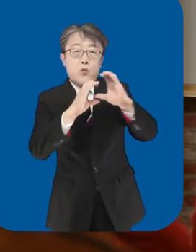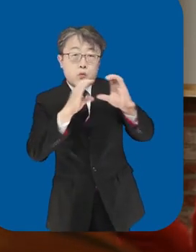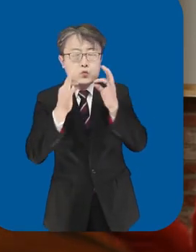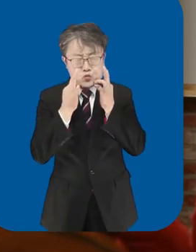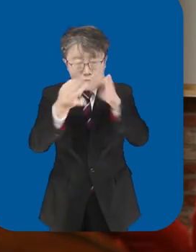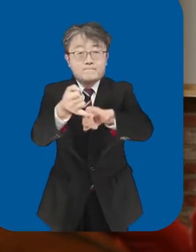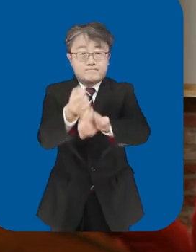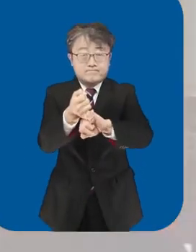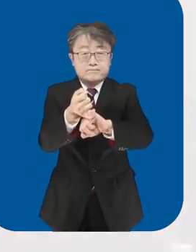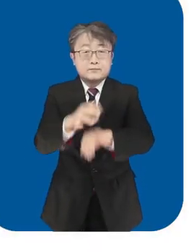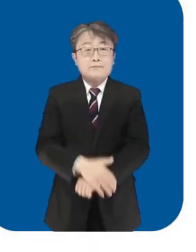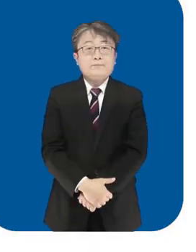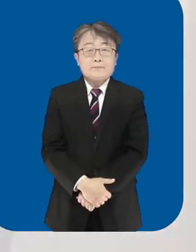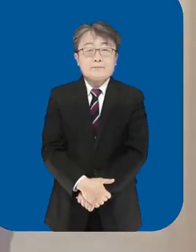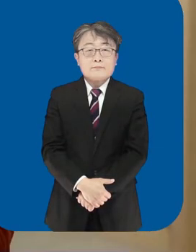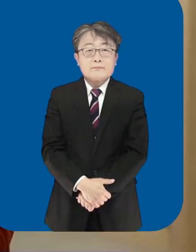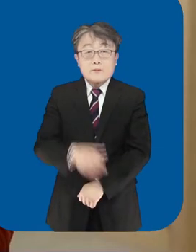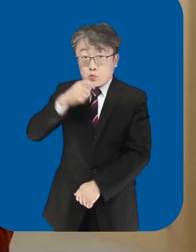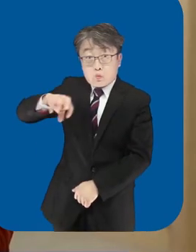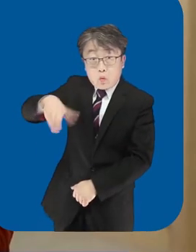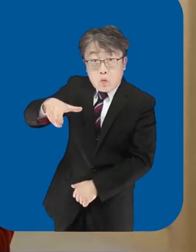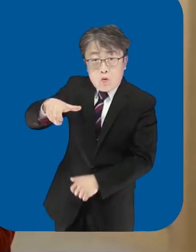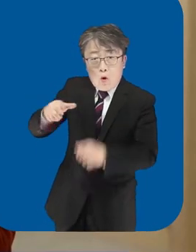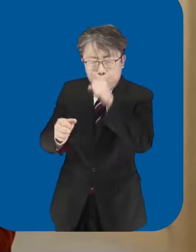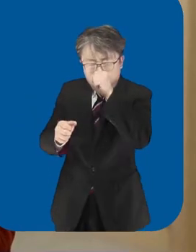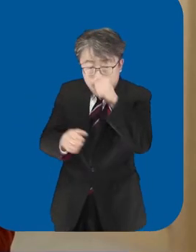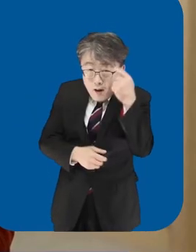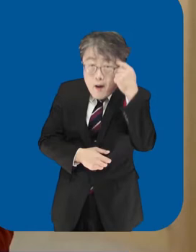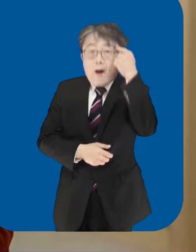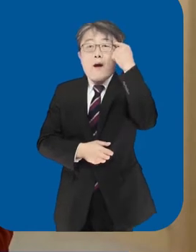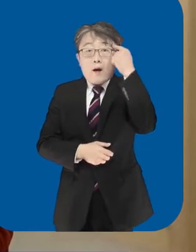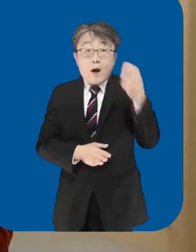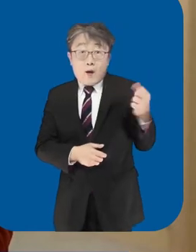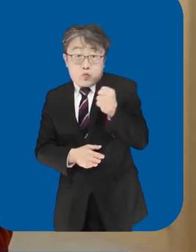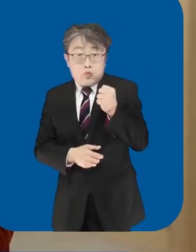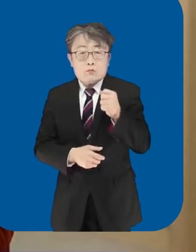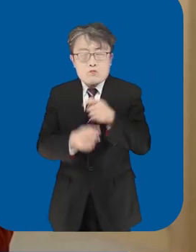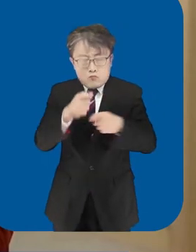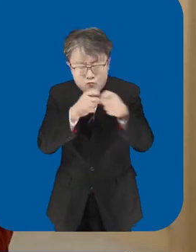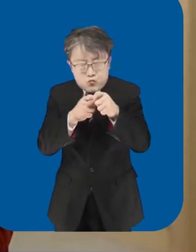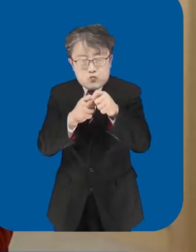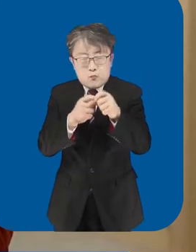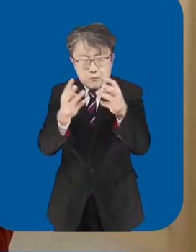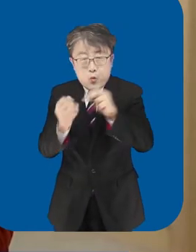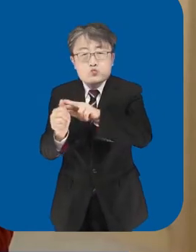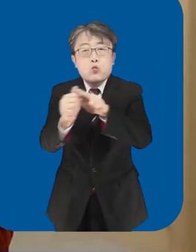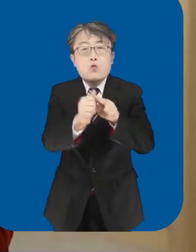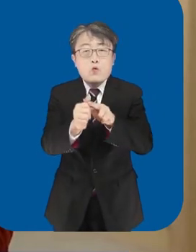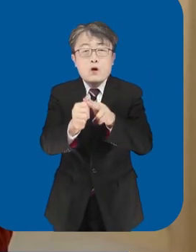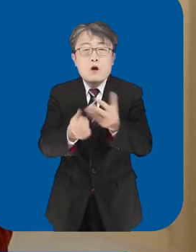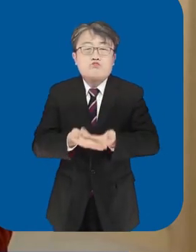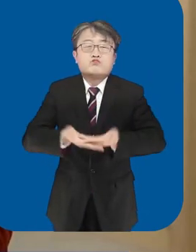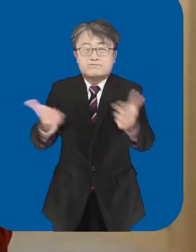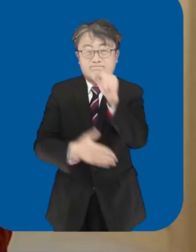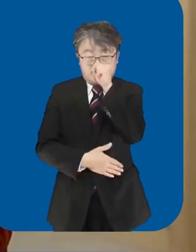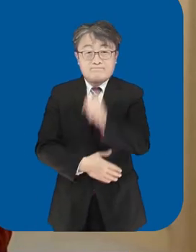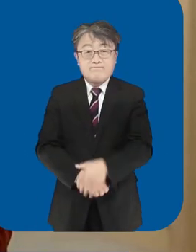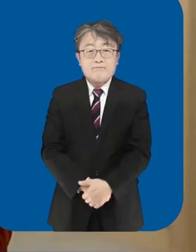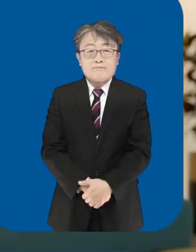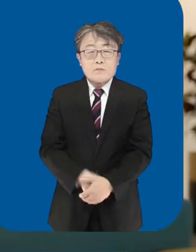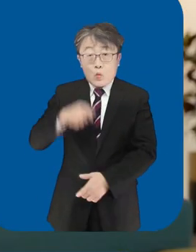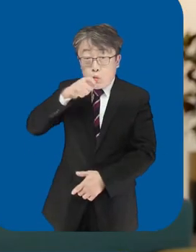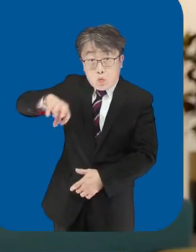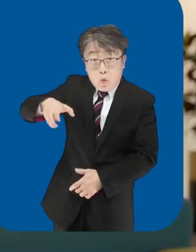기대하고 있습니다. 감사합니다. 수돗물에 대해 좋은 인식을 가질 수 있게 됐고 더 많은 정보를 얻게 되어서